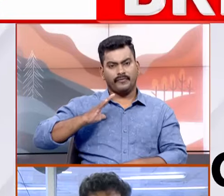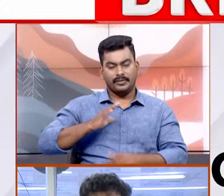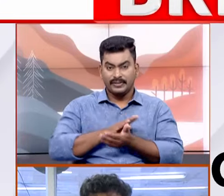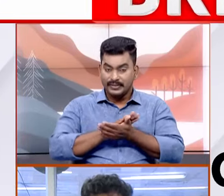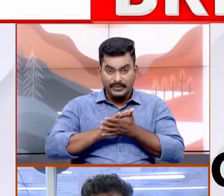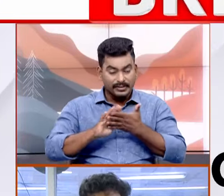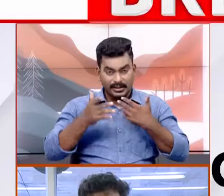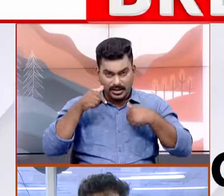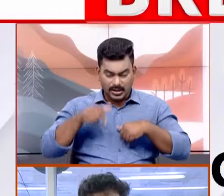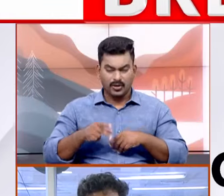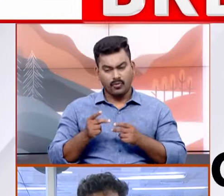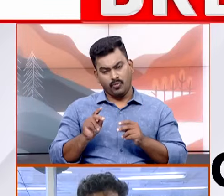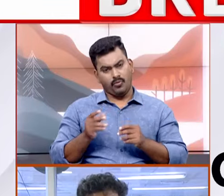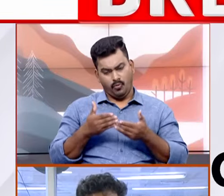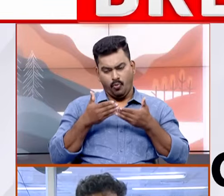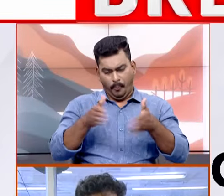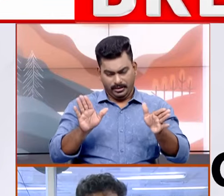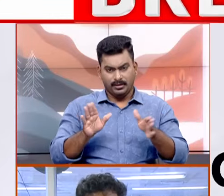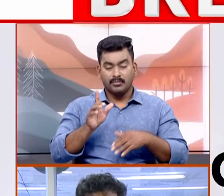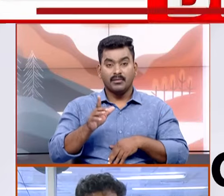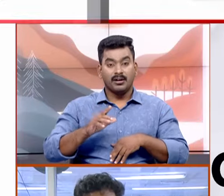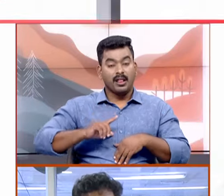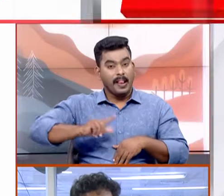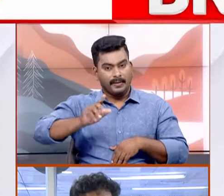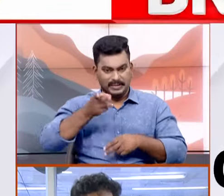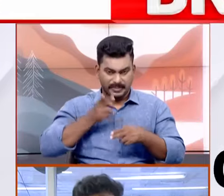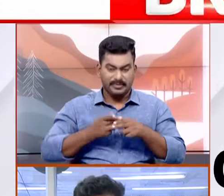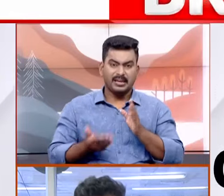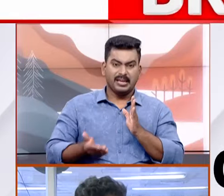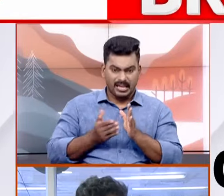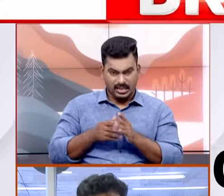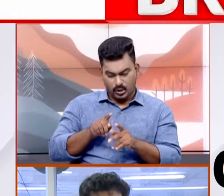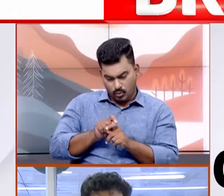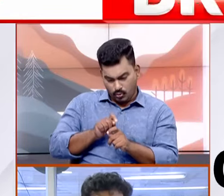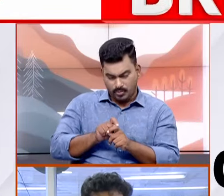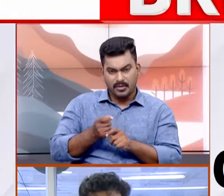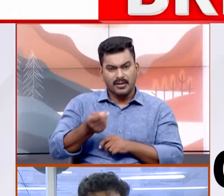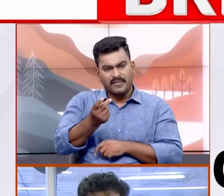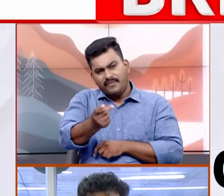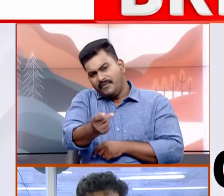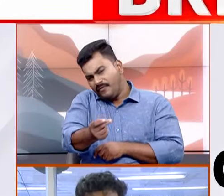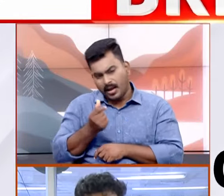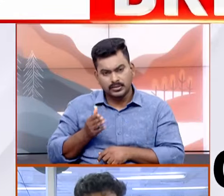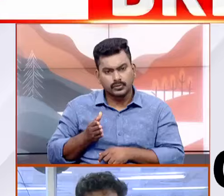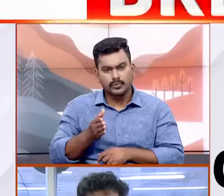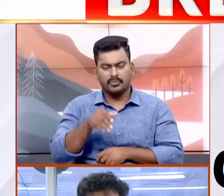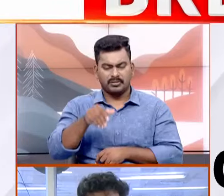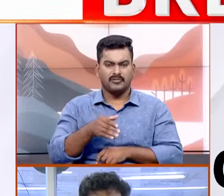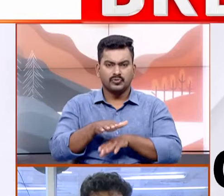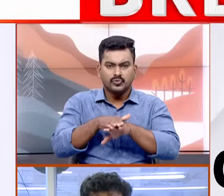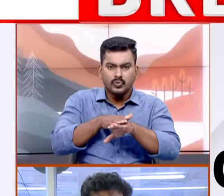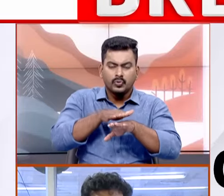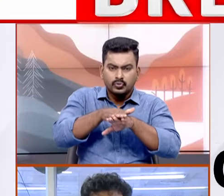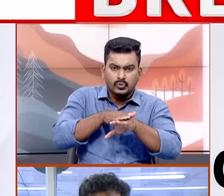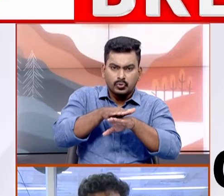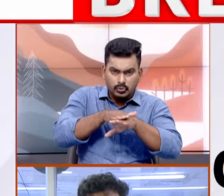ഇപ്പോൾ താൽക്കാലികമായിട്ടാണ് ഇത് പരിഹരിച്ചിരിക്കുന്നത്. അതുകൊണ്ട് തന്നെ ട്രെയിൻ സ്ഥിരമായി ഓടുന്ന ആ ഒരു വേഗതയിൽ ഓടാൻ പറ്റില്ല അത് പൂർണ്ണമായും